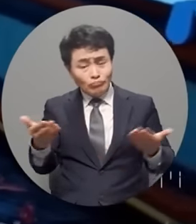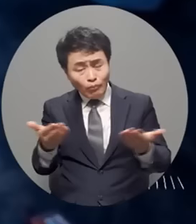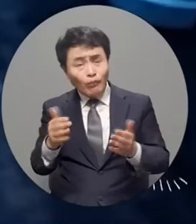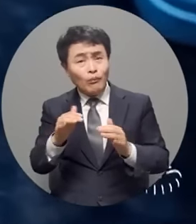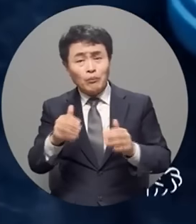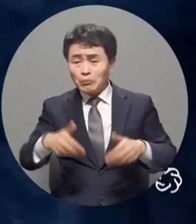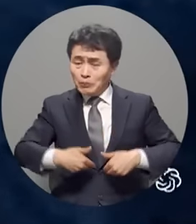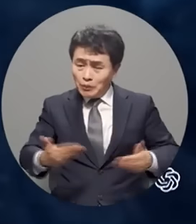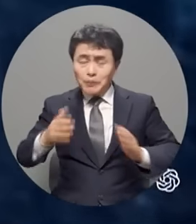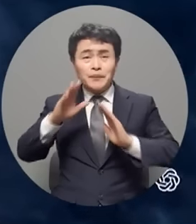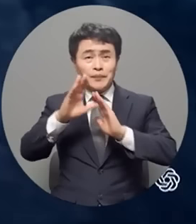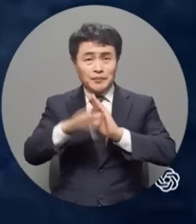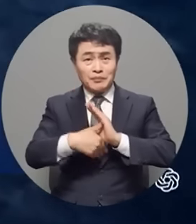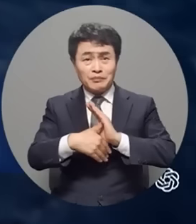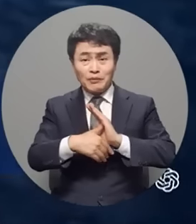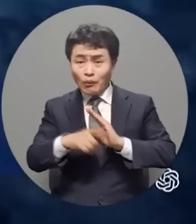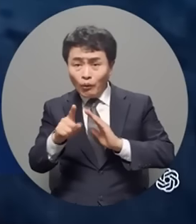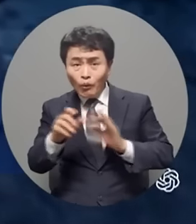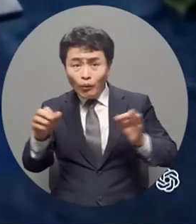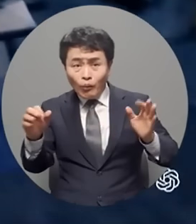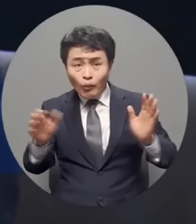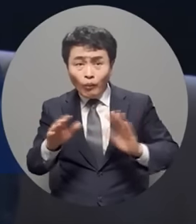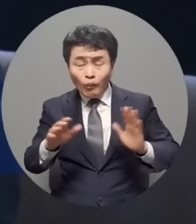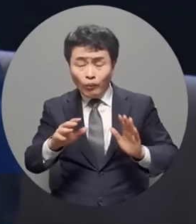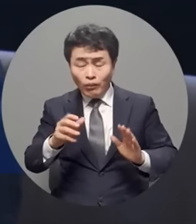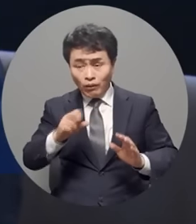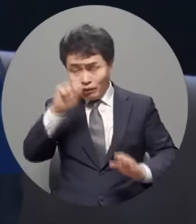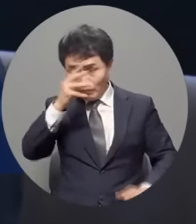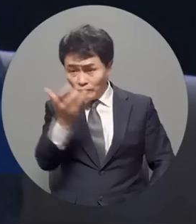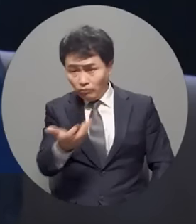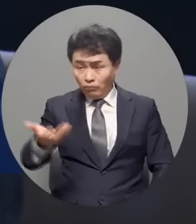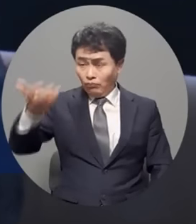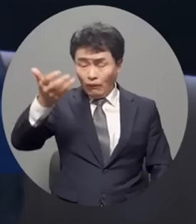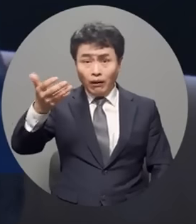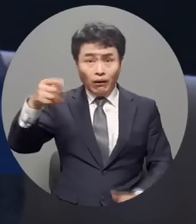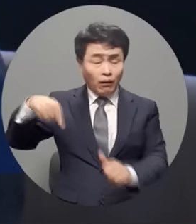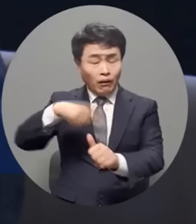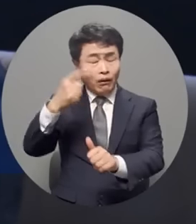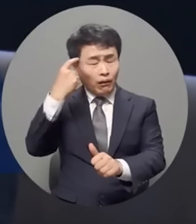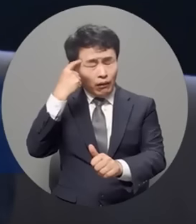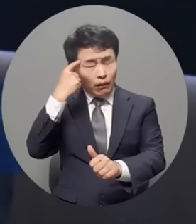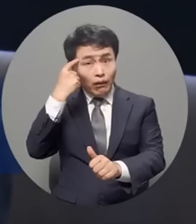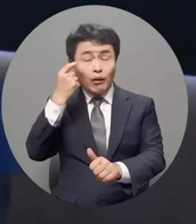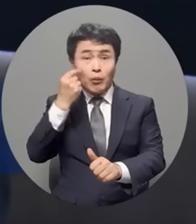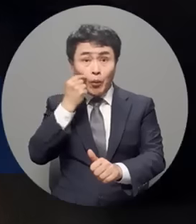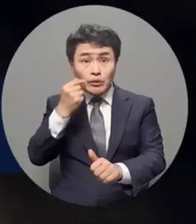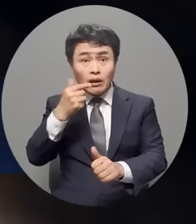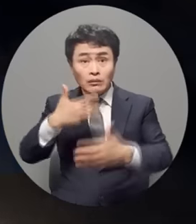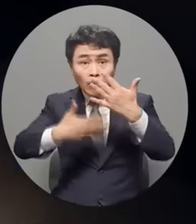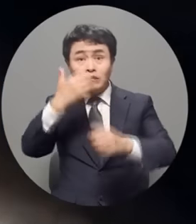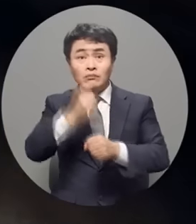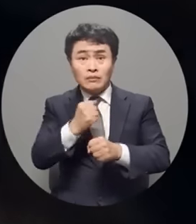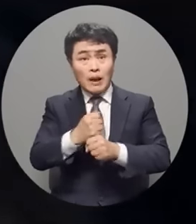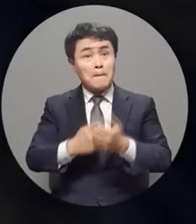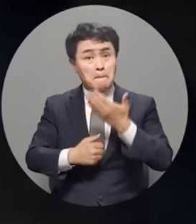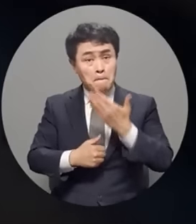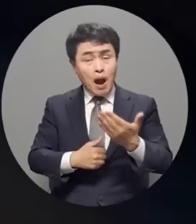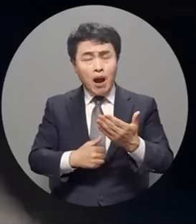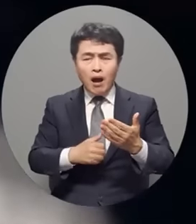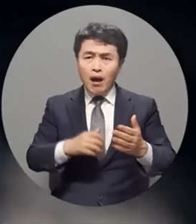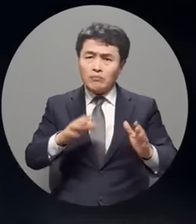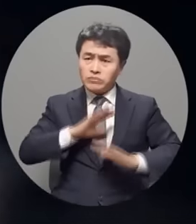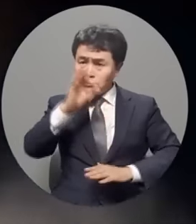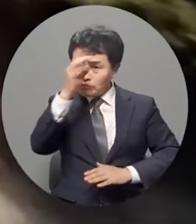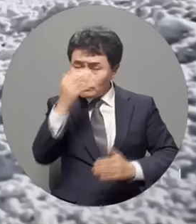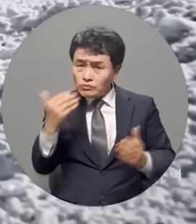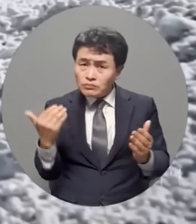시대. 어느 순간 갑자기 점핑해서 상상하지 못하는 퀄리티로 갑자기 만들어지거든요. 무서운 기술